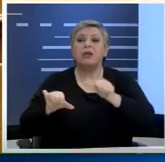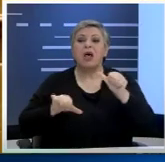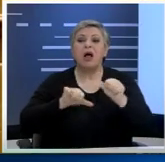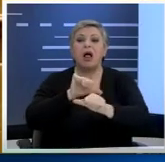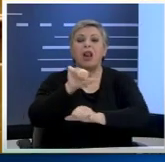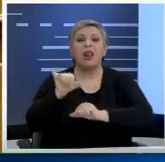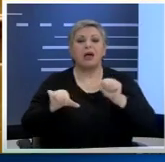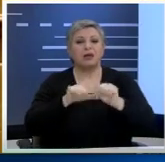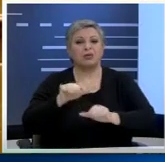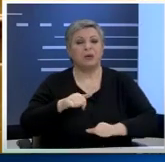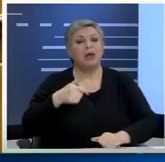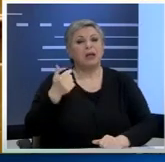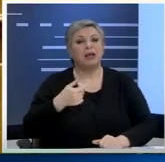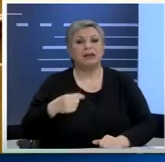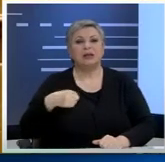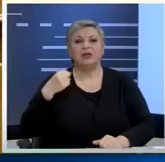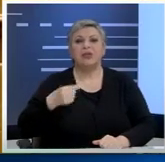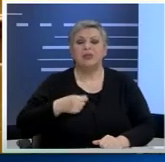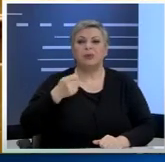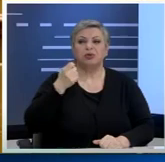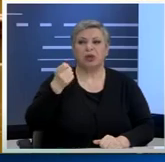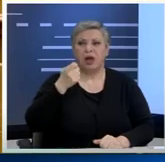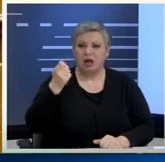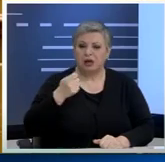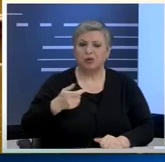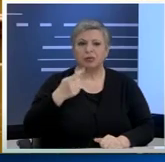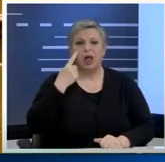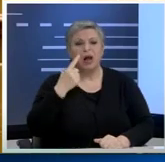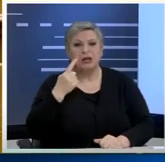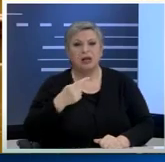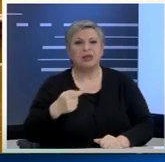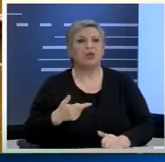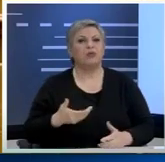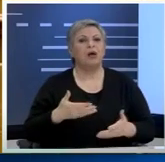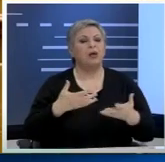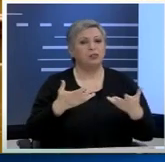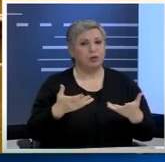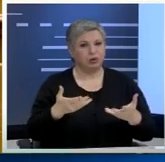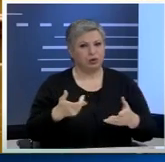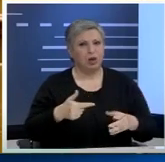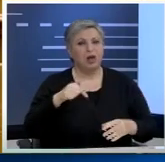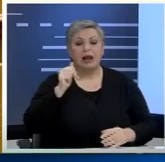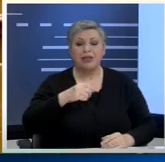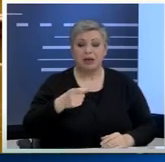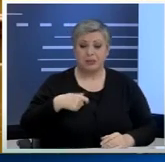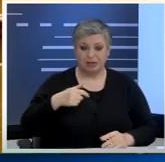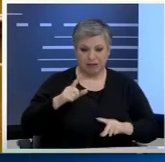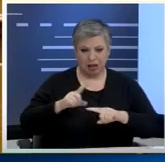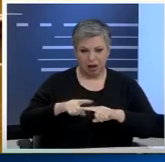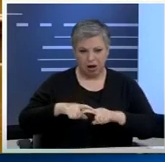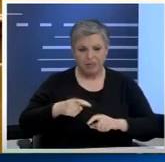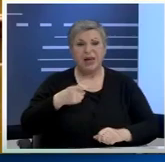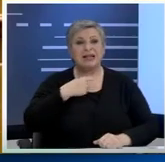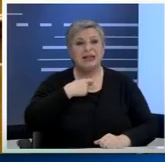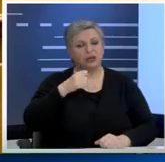χρέους με τρόπο τέτοιο ώστε οι ακαθάριστες χρηματοδοτικές ανάγκες της χώρας να παραμείνουν